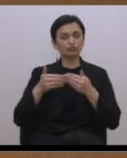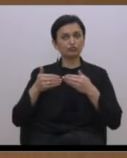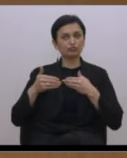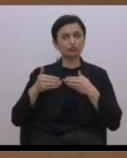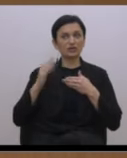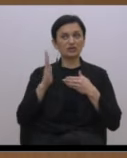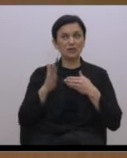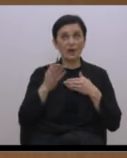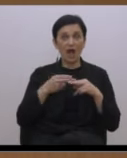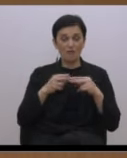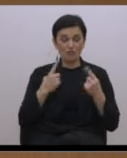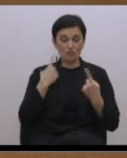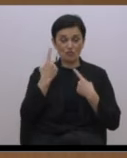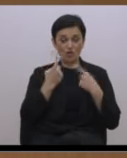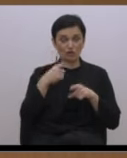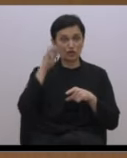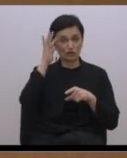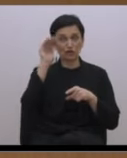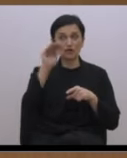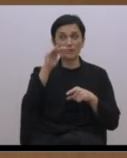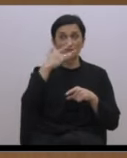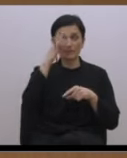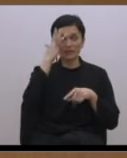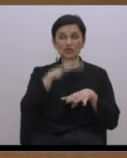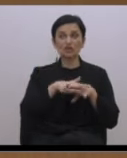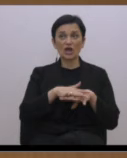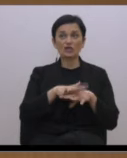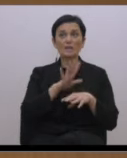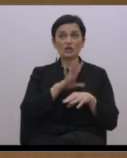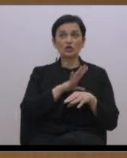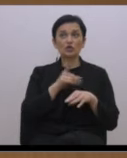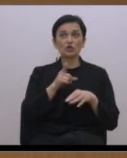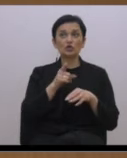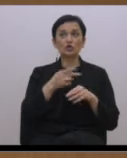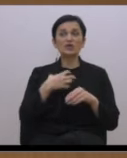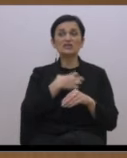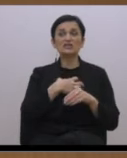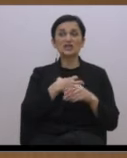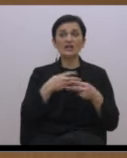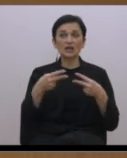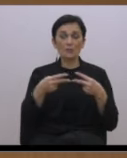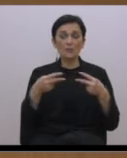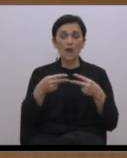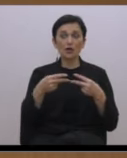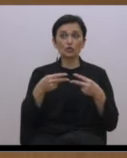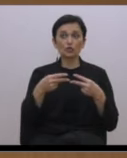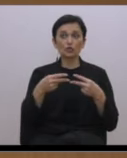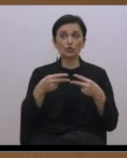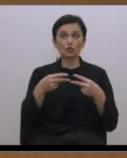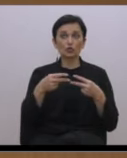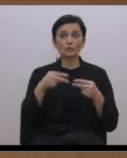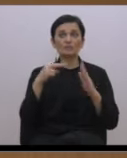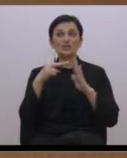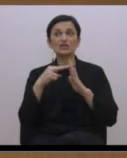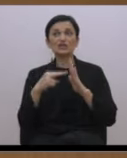და ამ მოცემულობაში კიდევ ერთხელ შეგახსენებთ, რომ შეერთებული შტატები იყო მათ შორის ის სტრატეგიული პარტნიორი, რომელმაც